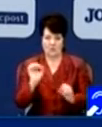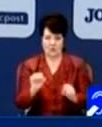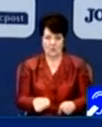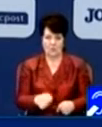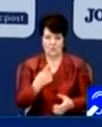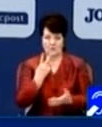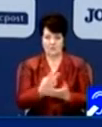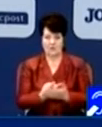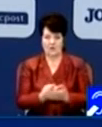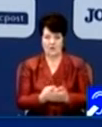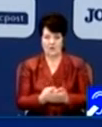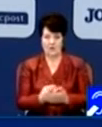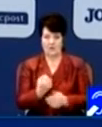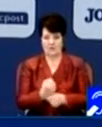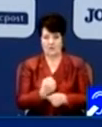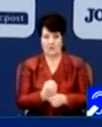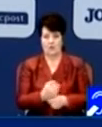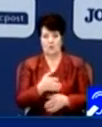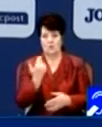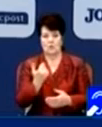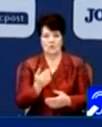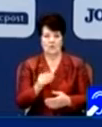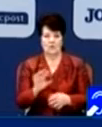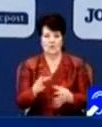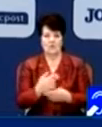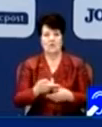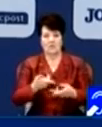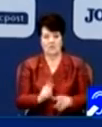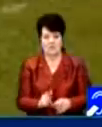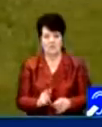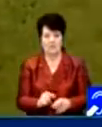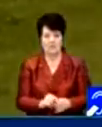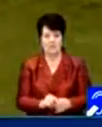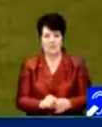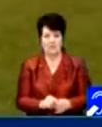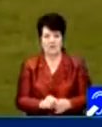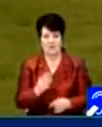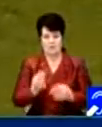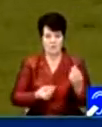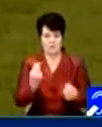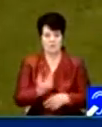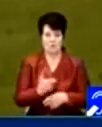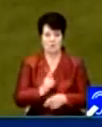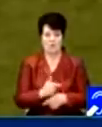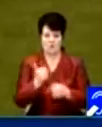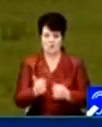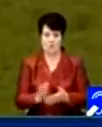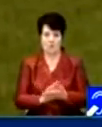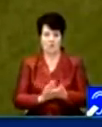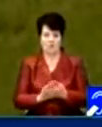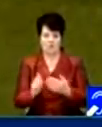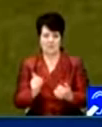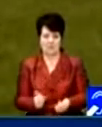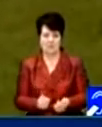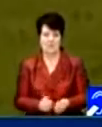la echipa națională. Nu cred că e nevoie de ce. Într-adevăr, Noere e un jucător foarte bun, nu-i contest calitățile, marchează meci de